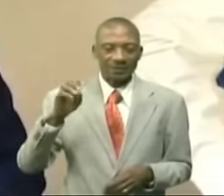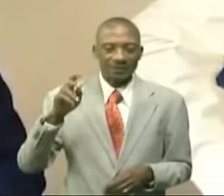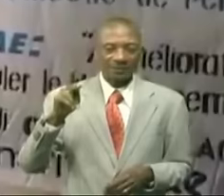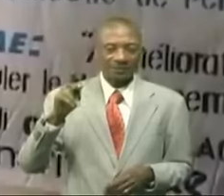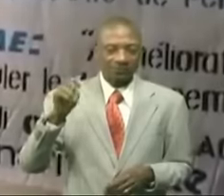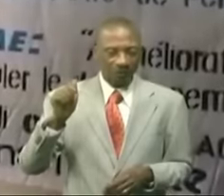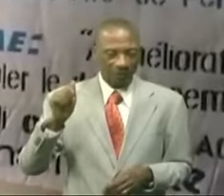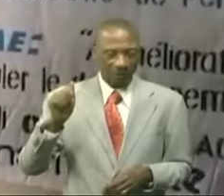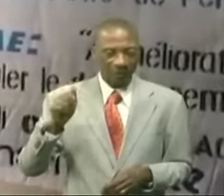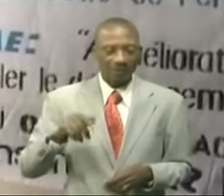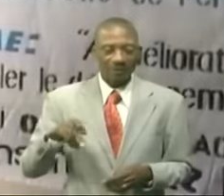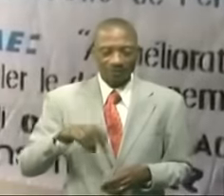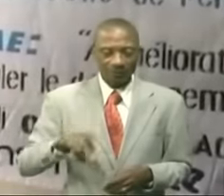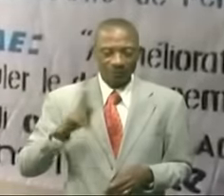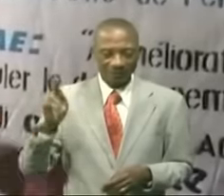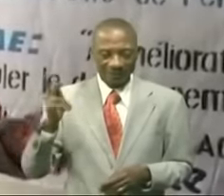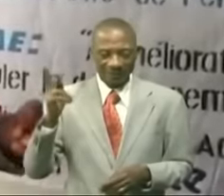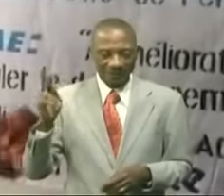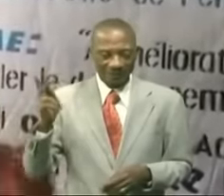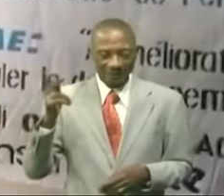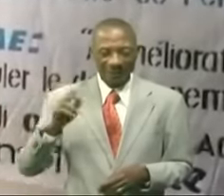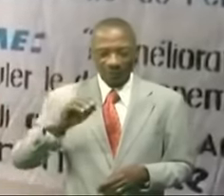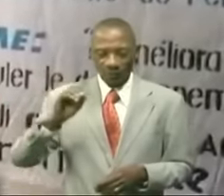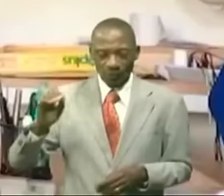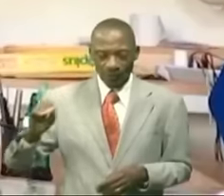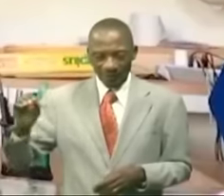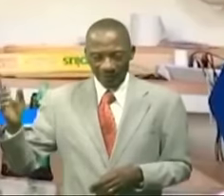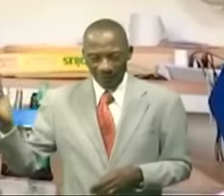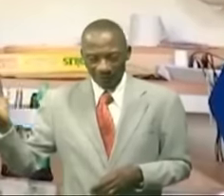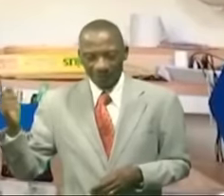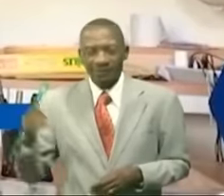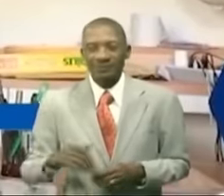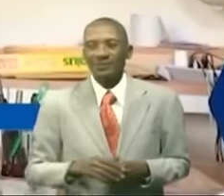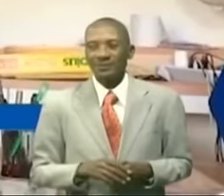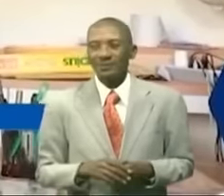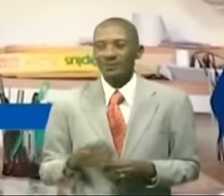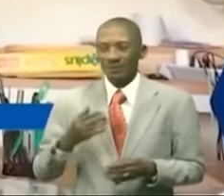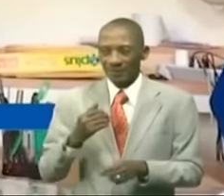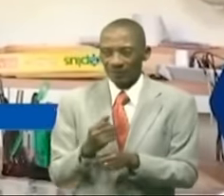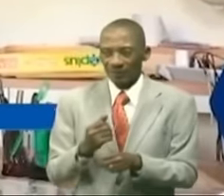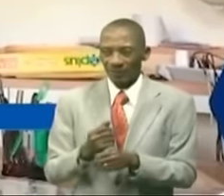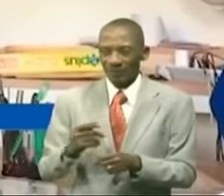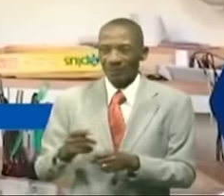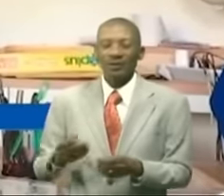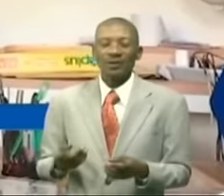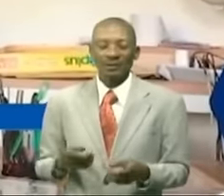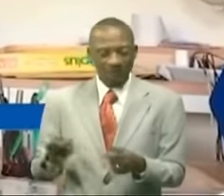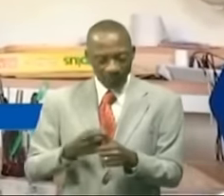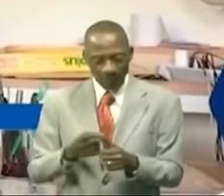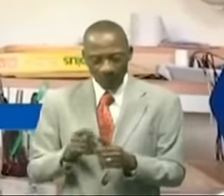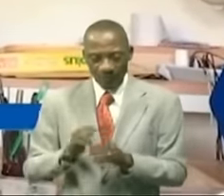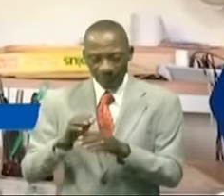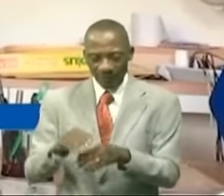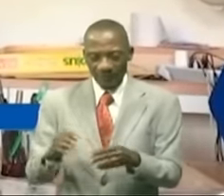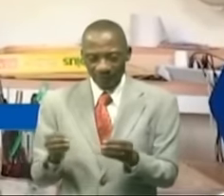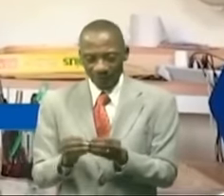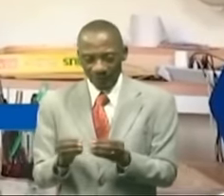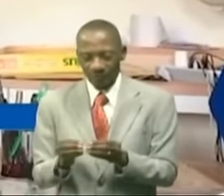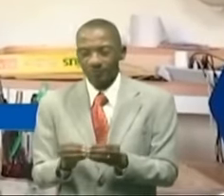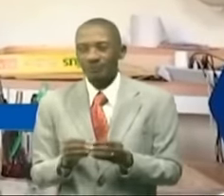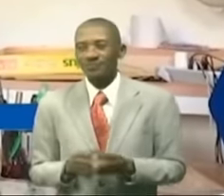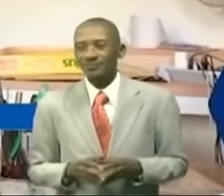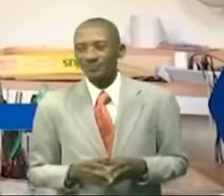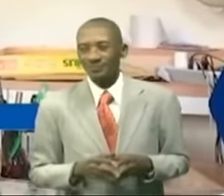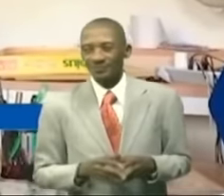Kassaïdé, certaines recommandations ont été formulées. Plusieurs recommandations ont été formulées pour la bonne marche de